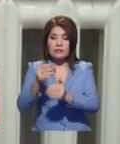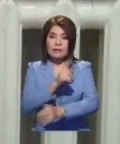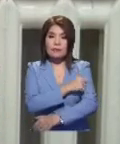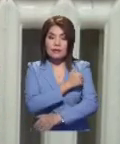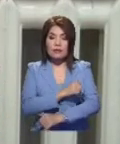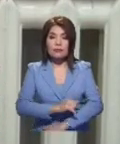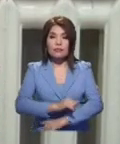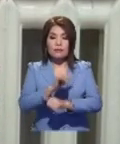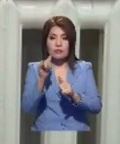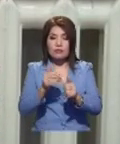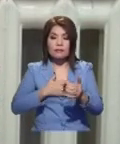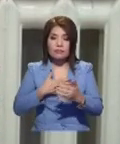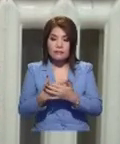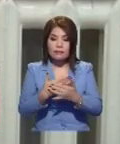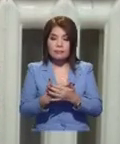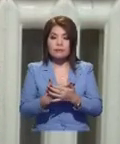қарқыны